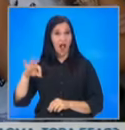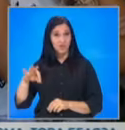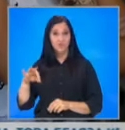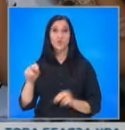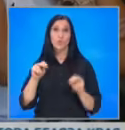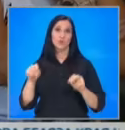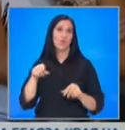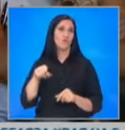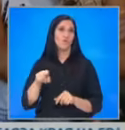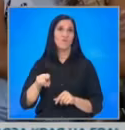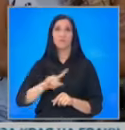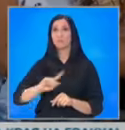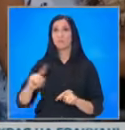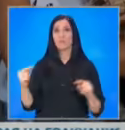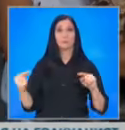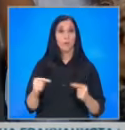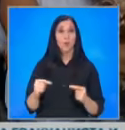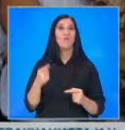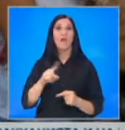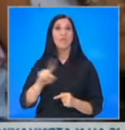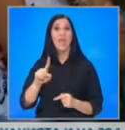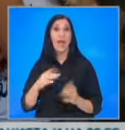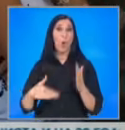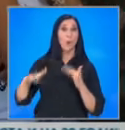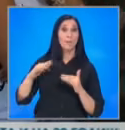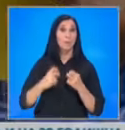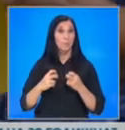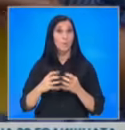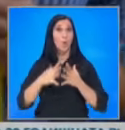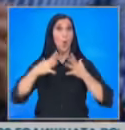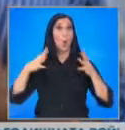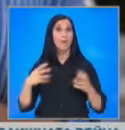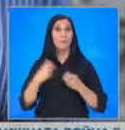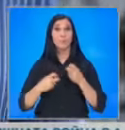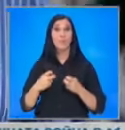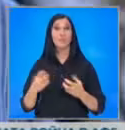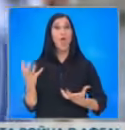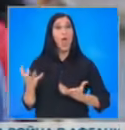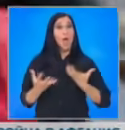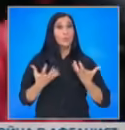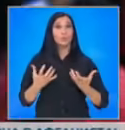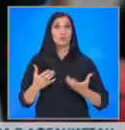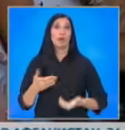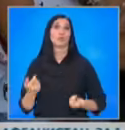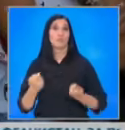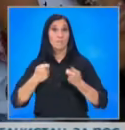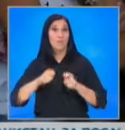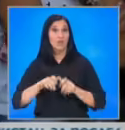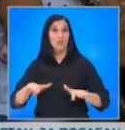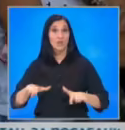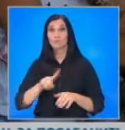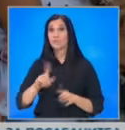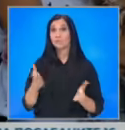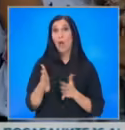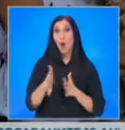никой не спори. Ама това не е големия проблем. Големия проблем е, че наистина емоционално се осъкатяват децата. Не сме от хората, които казваме вирус няма, не